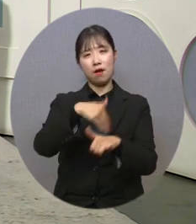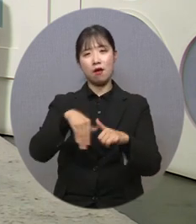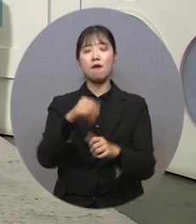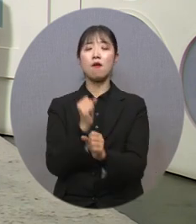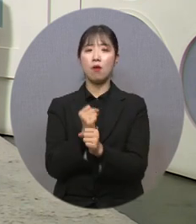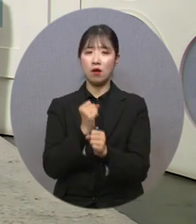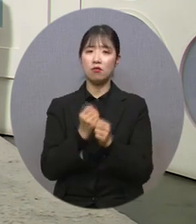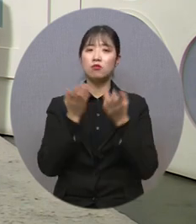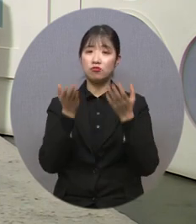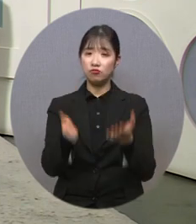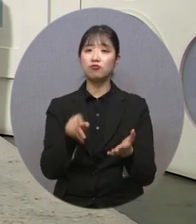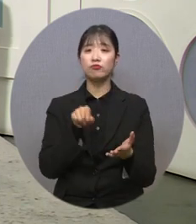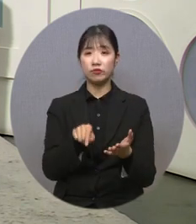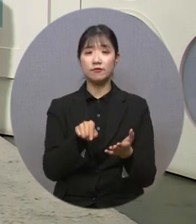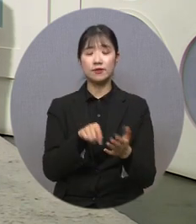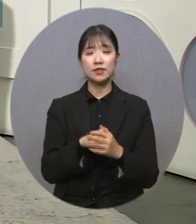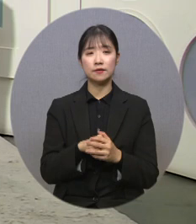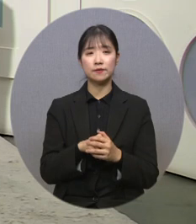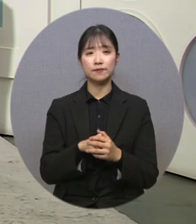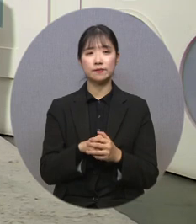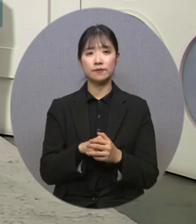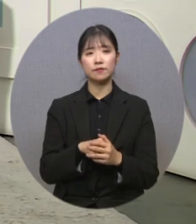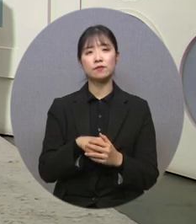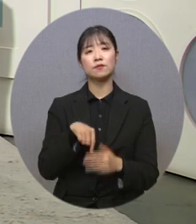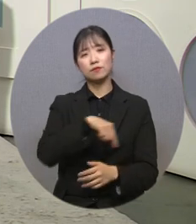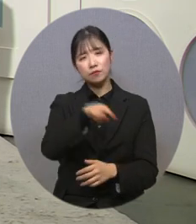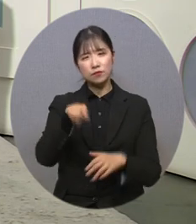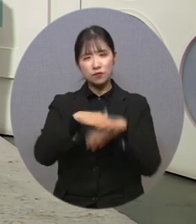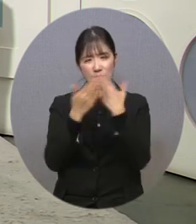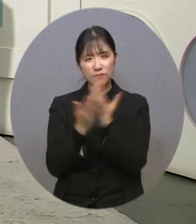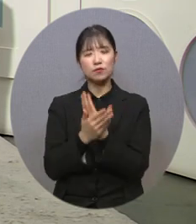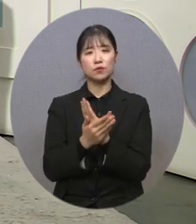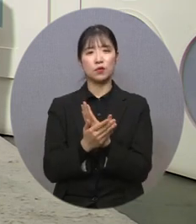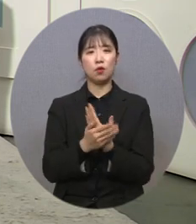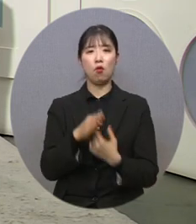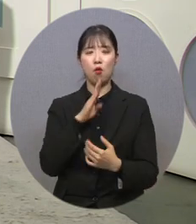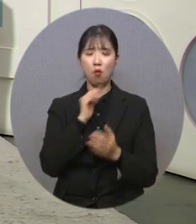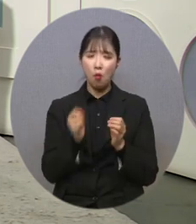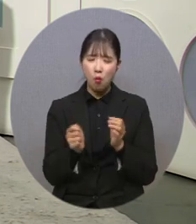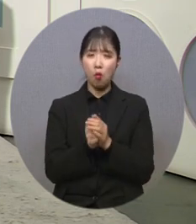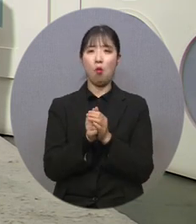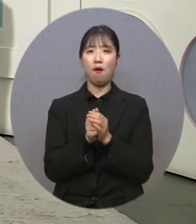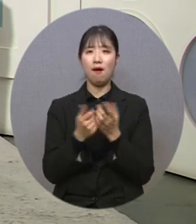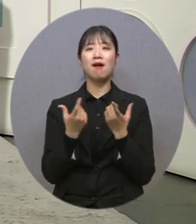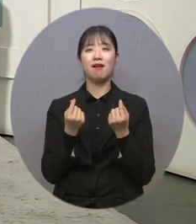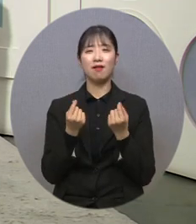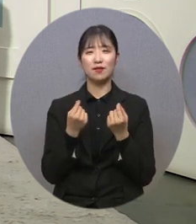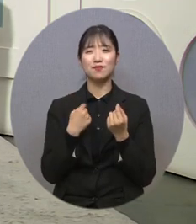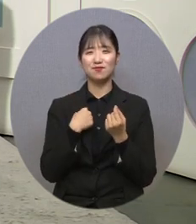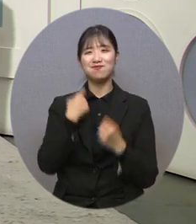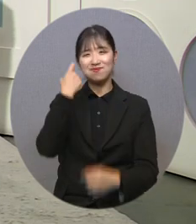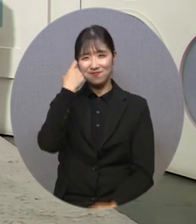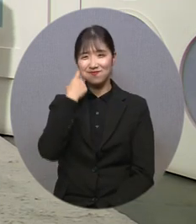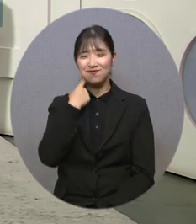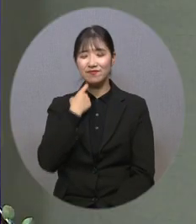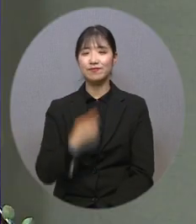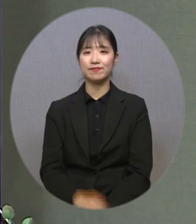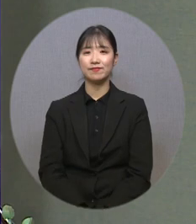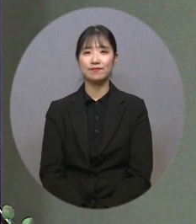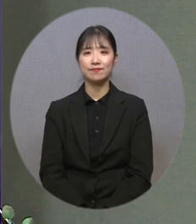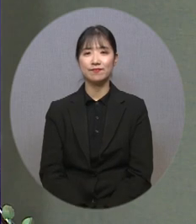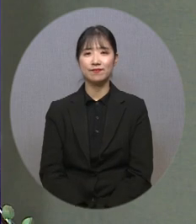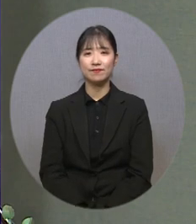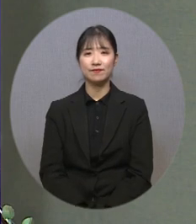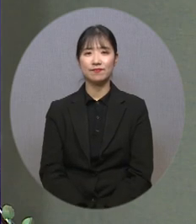네. 조성해 주는 거, 네. 막 이런 것 자체가 굉장히 특이하다. 저는 그런 느낌을 가졌어요.